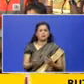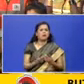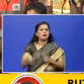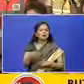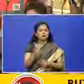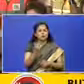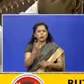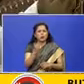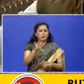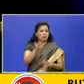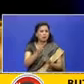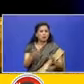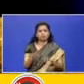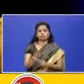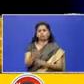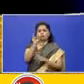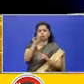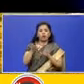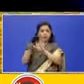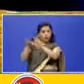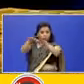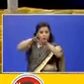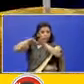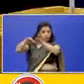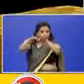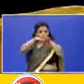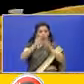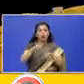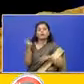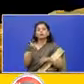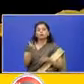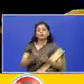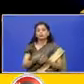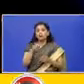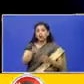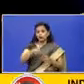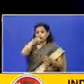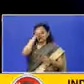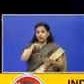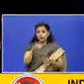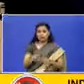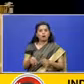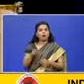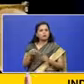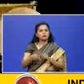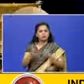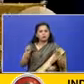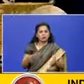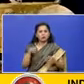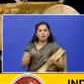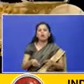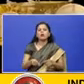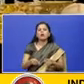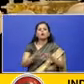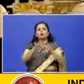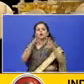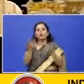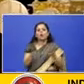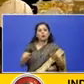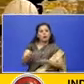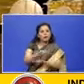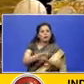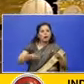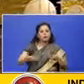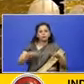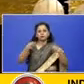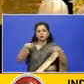में भेज रहा है। इस लॉन्चिंग के साथ भारत ग्लोबल कॉमर्शियल मार्केट में एक